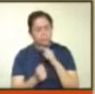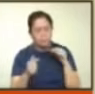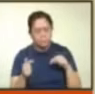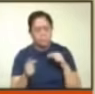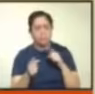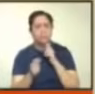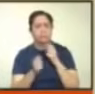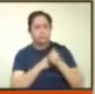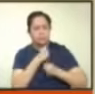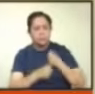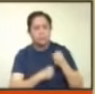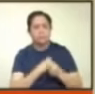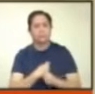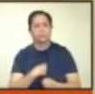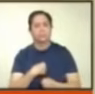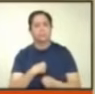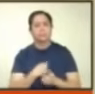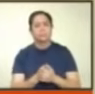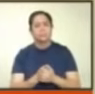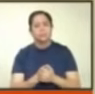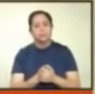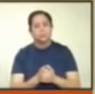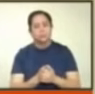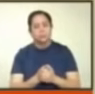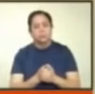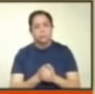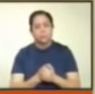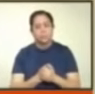mga sakripisyo ko na